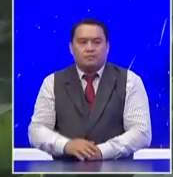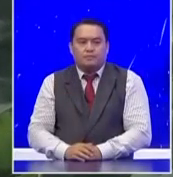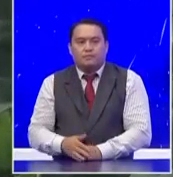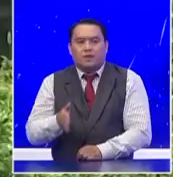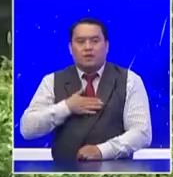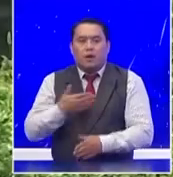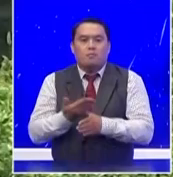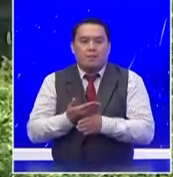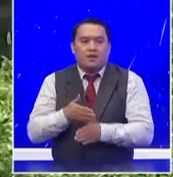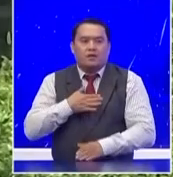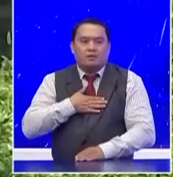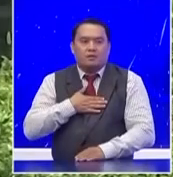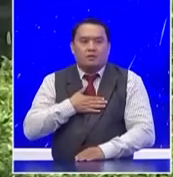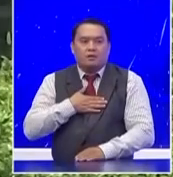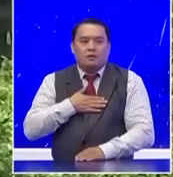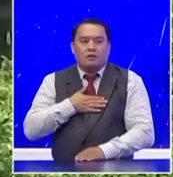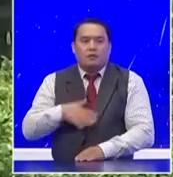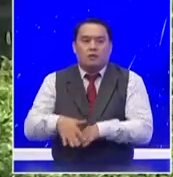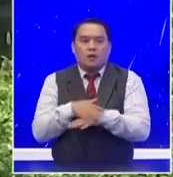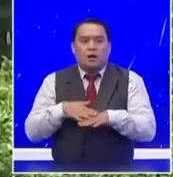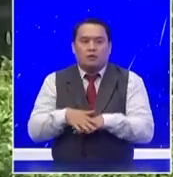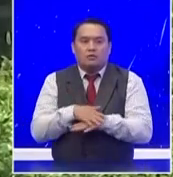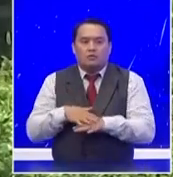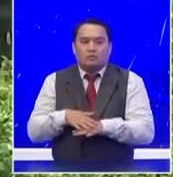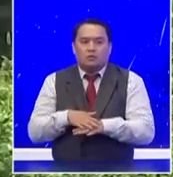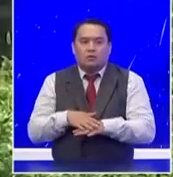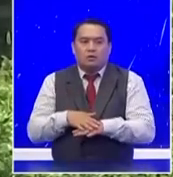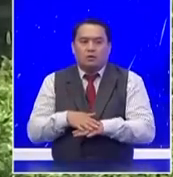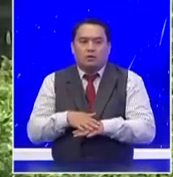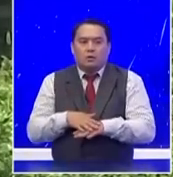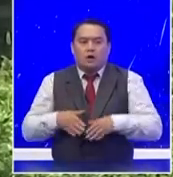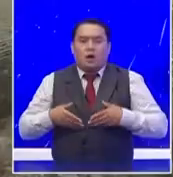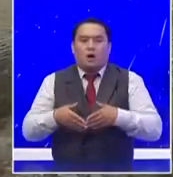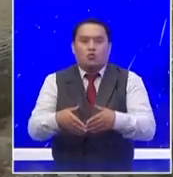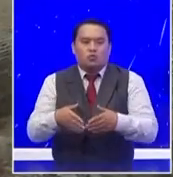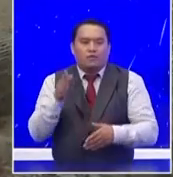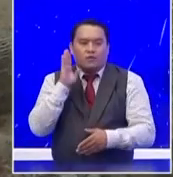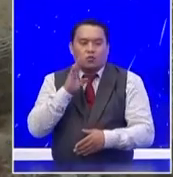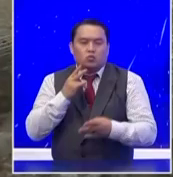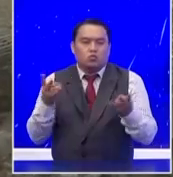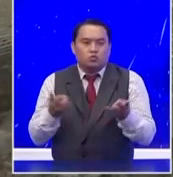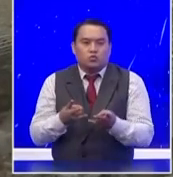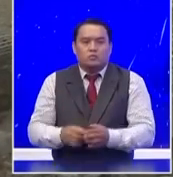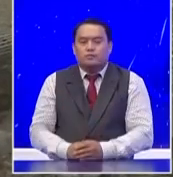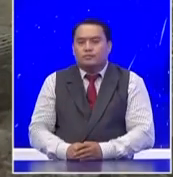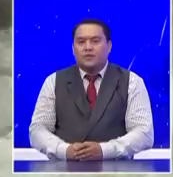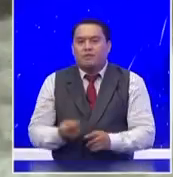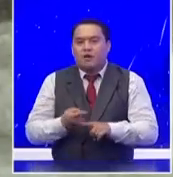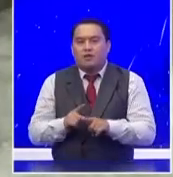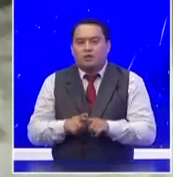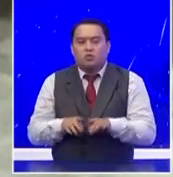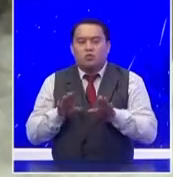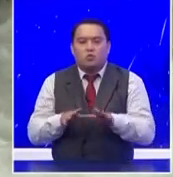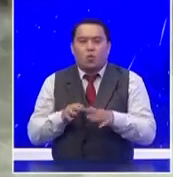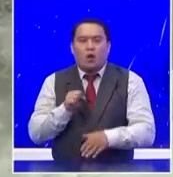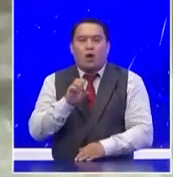нам помогите. Аксуйским народам помогите, хоть рычную воду. Впрочем, сложная ситуация с поливом в этом году не только у